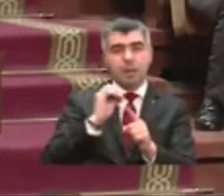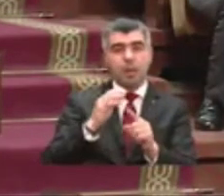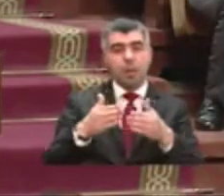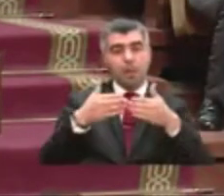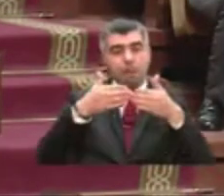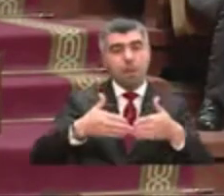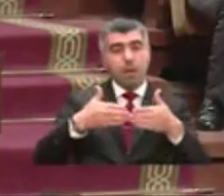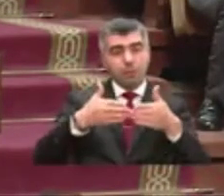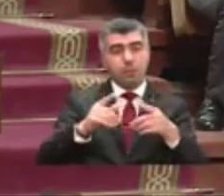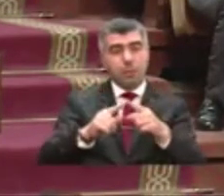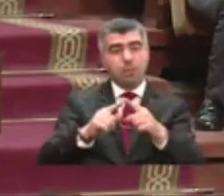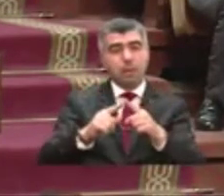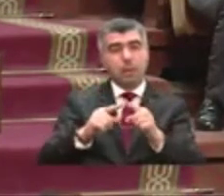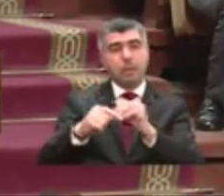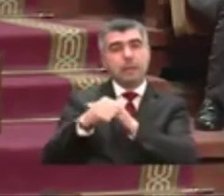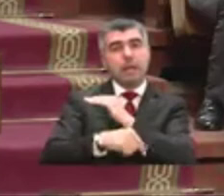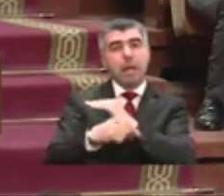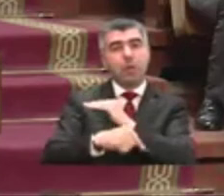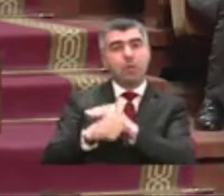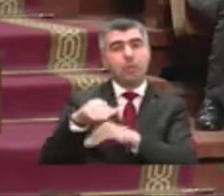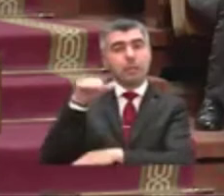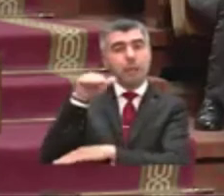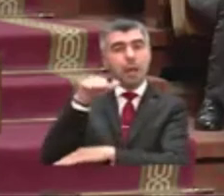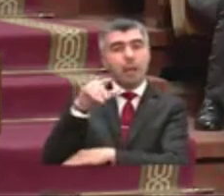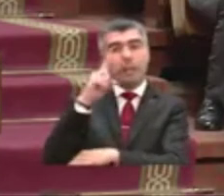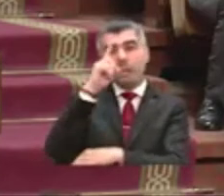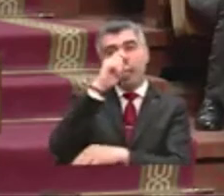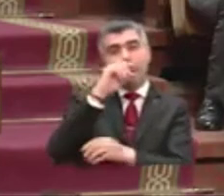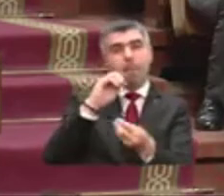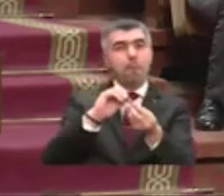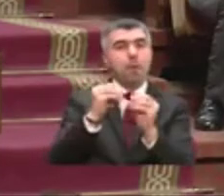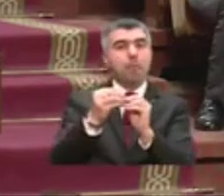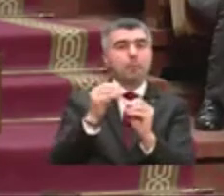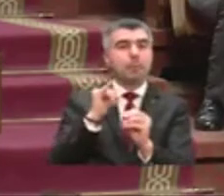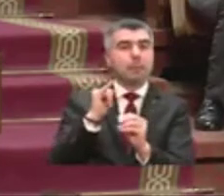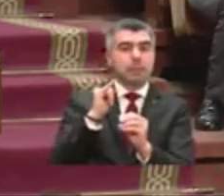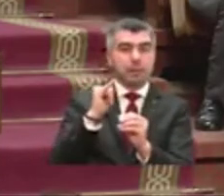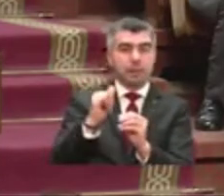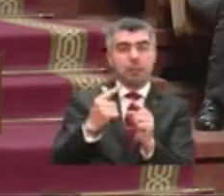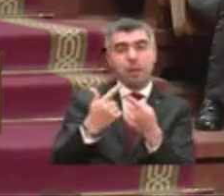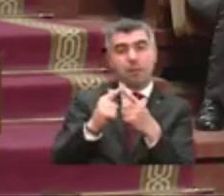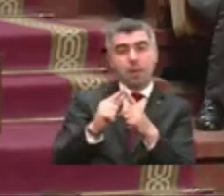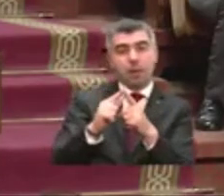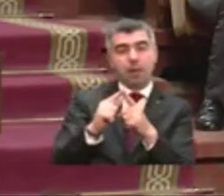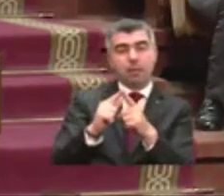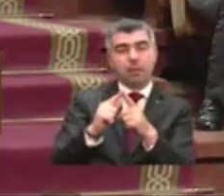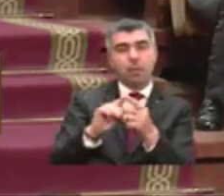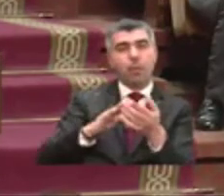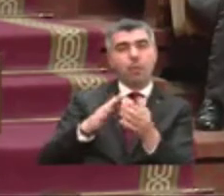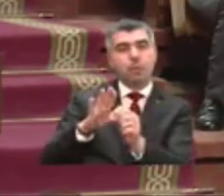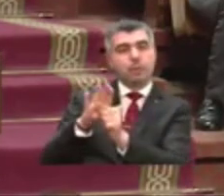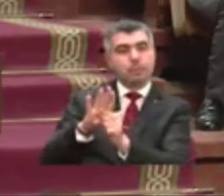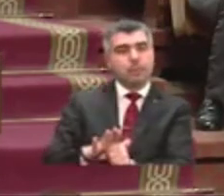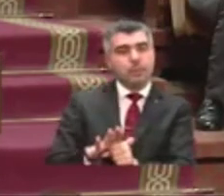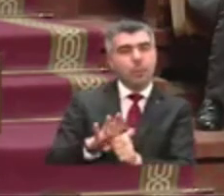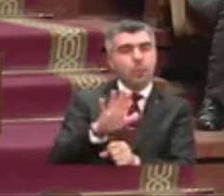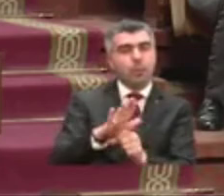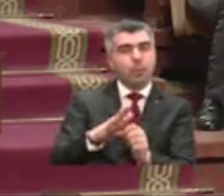وضعية خطيرة وكارثية للغاية بسبب الإهمال والتهميش الذي أطال هذا